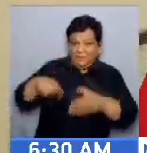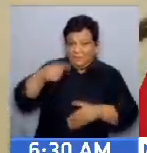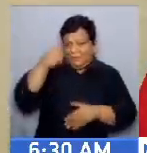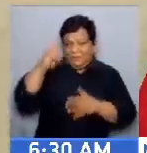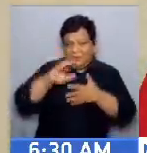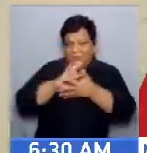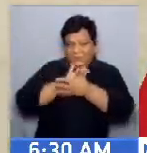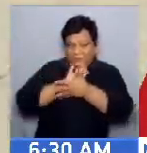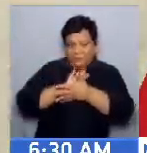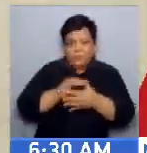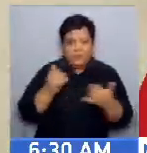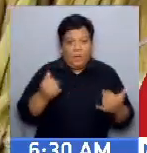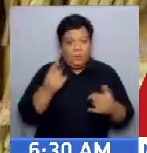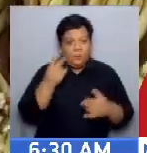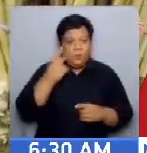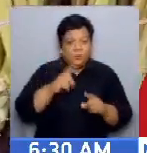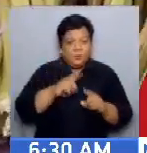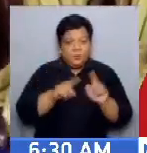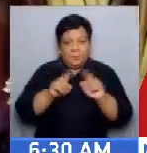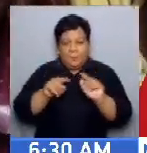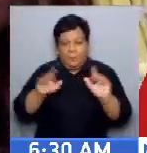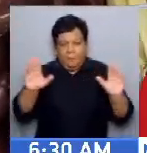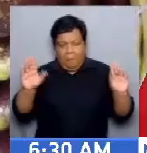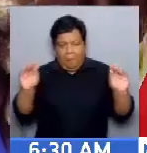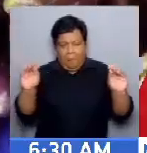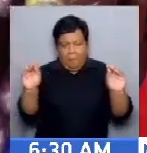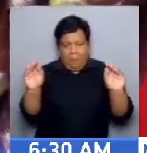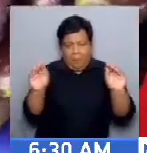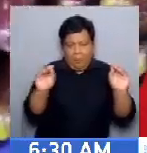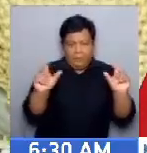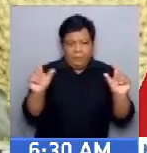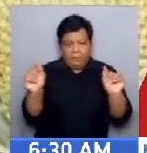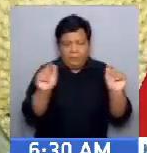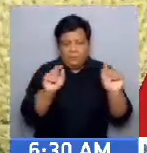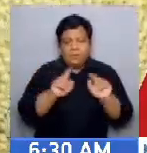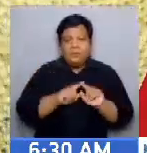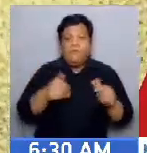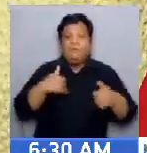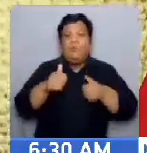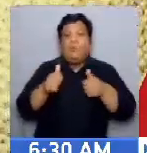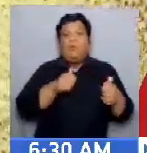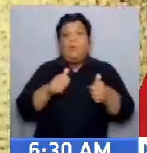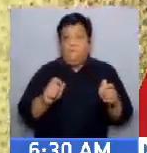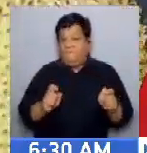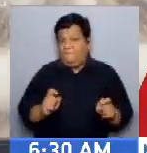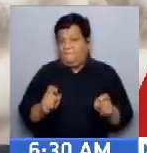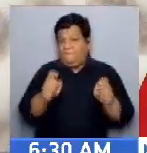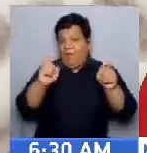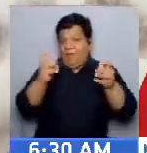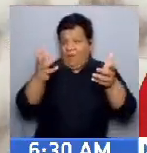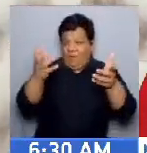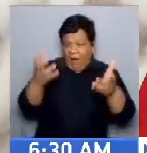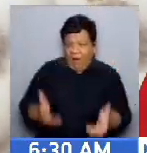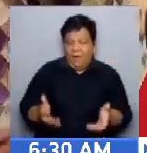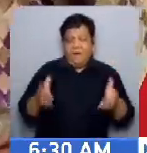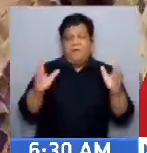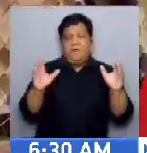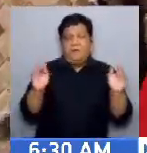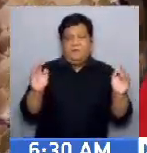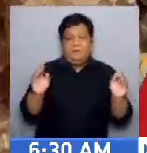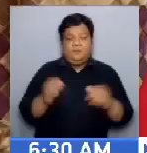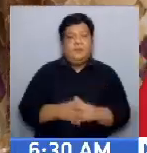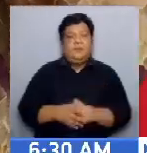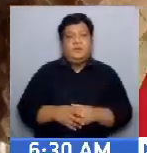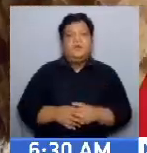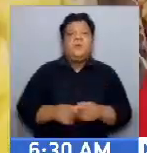naglalakihang alimango. May contest din sa pinakamabilis at pinakamabigat na alimango. Ibinida rin po sa pista ang iba pang